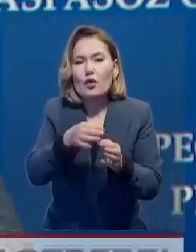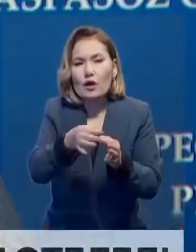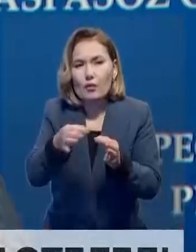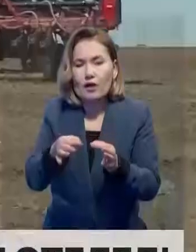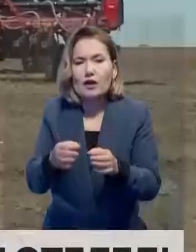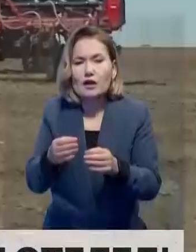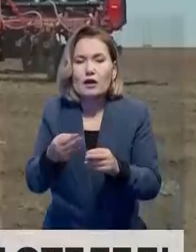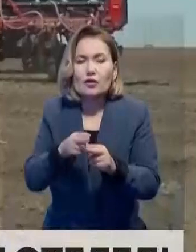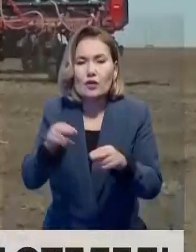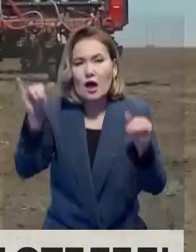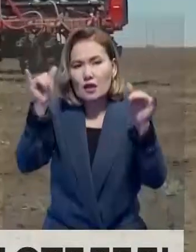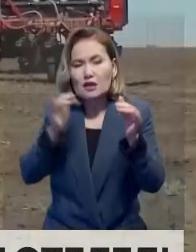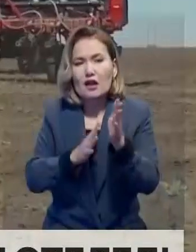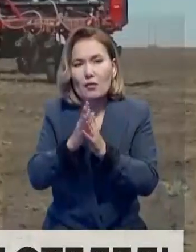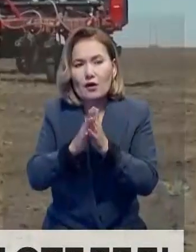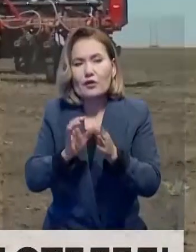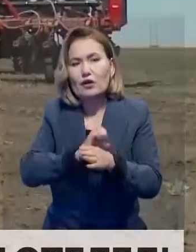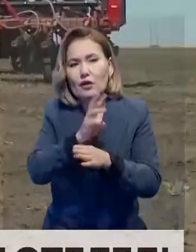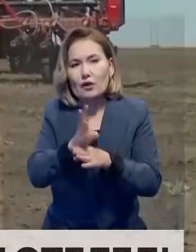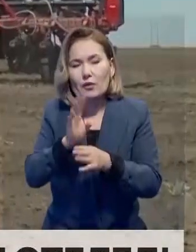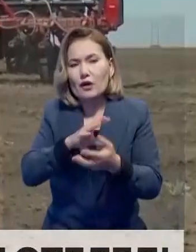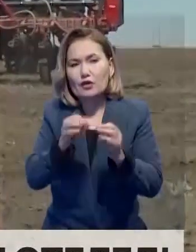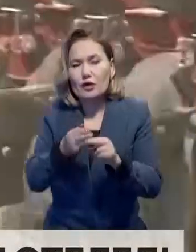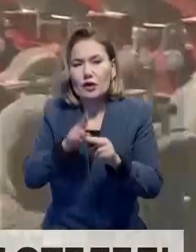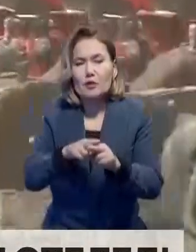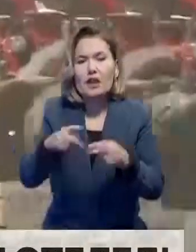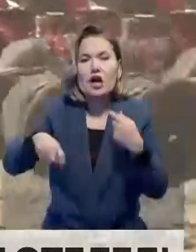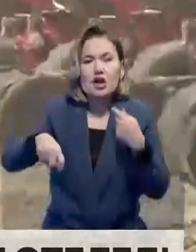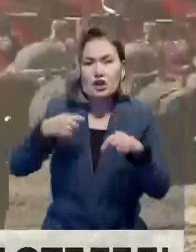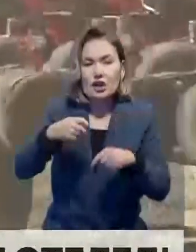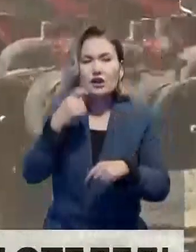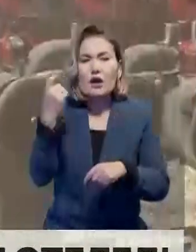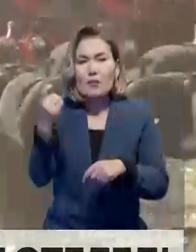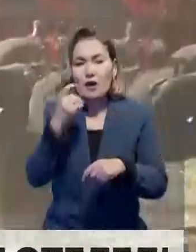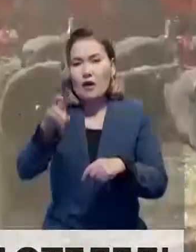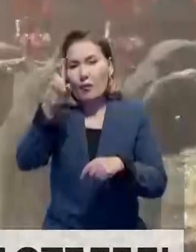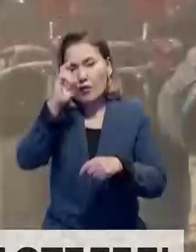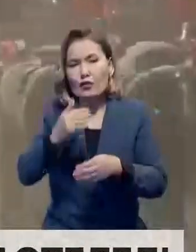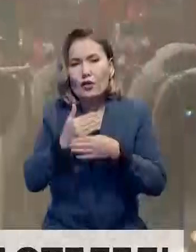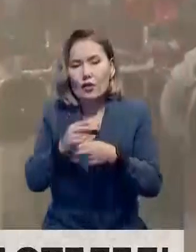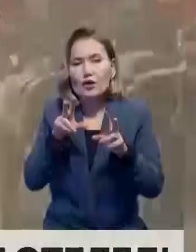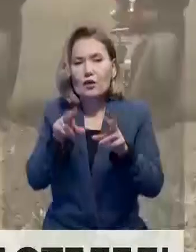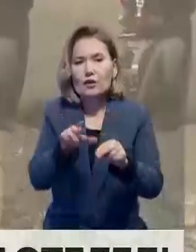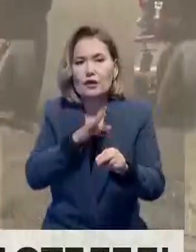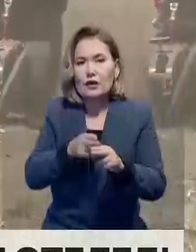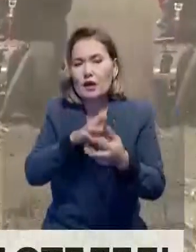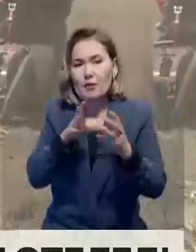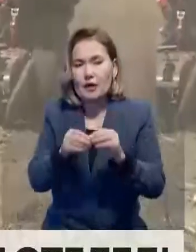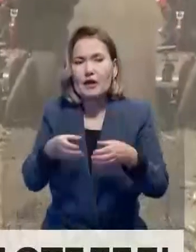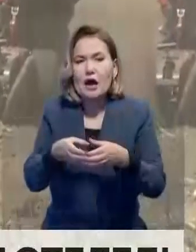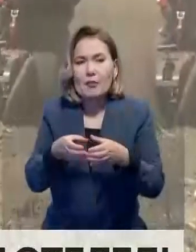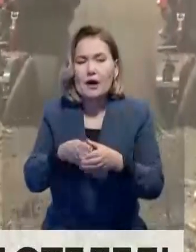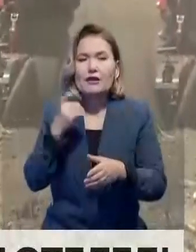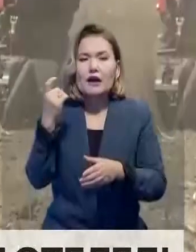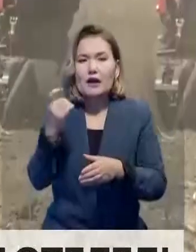жібере аламыз. Ауыл шаруашылығы министрлігі егін жинау кезінде шығынға батқан шаруаларға көмектесуге уәде етті. Нақтырақ айтсақ, ведомство